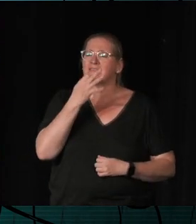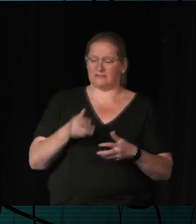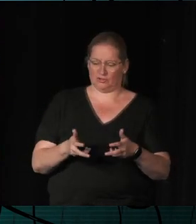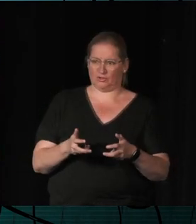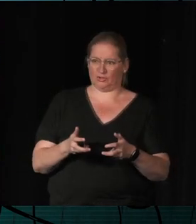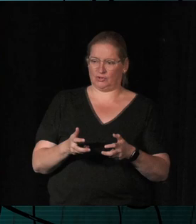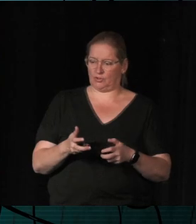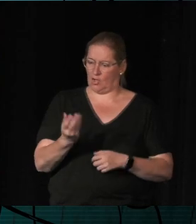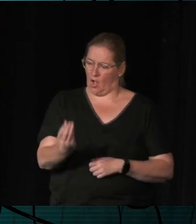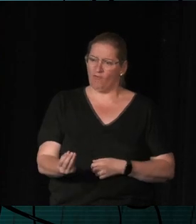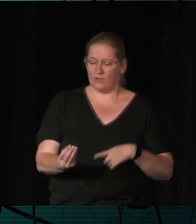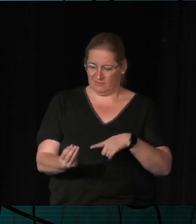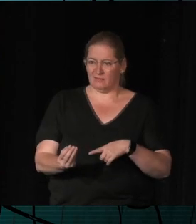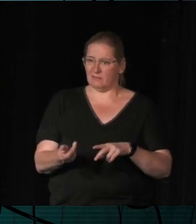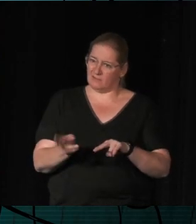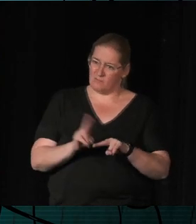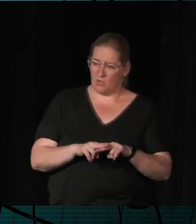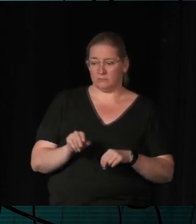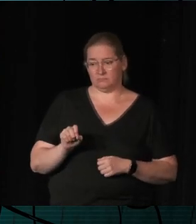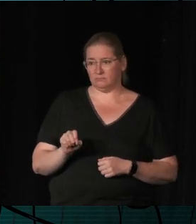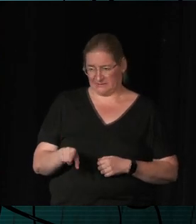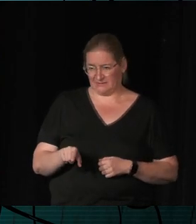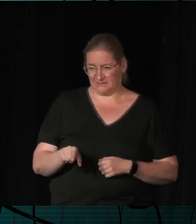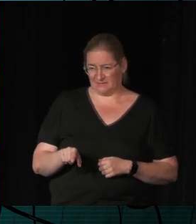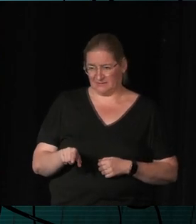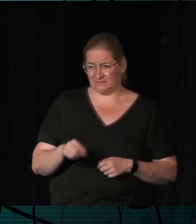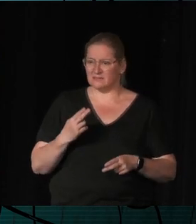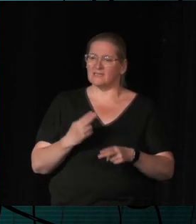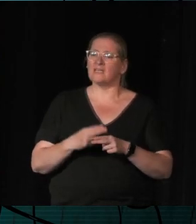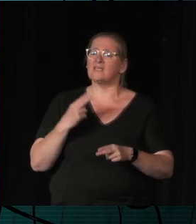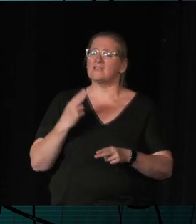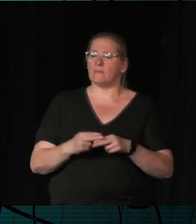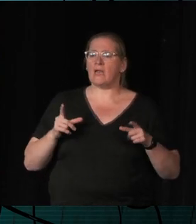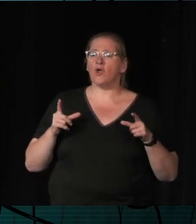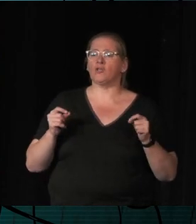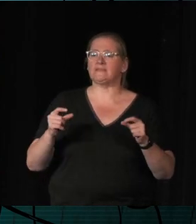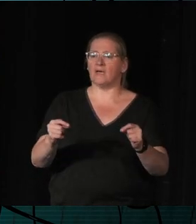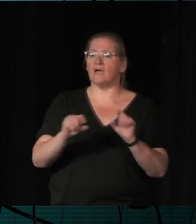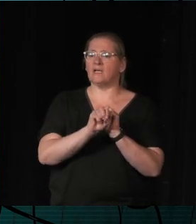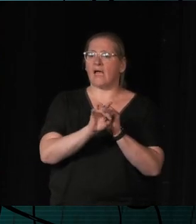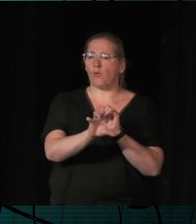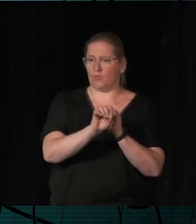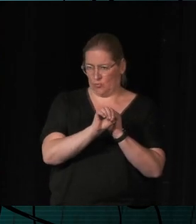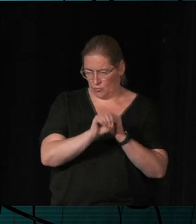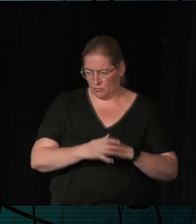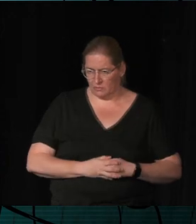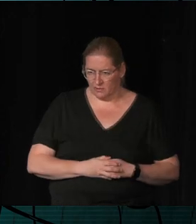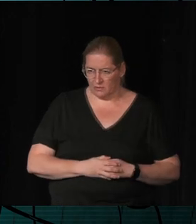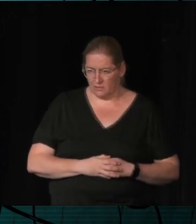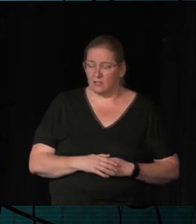coup, je vais faire aussi une passerelle à ce jeu qui fait ça, qui s'appelle That Dragon Cancer, ce dragon cancer, qui aussi utilise donc cette